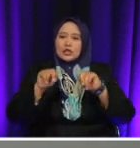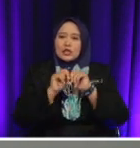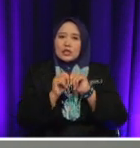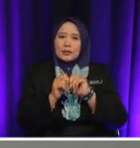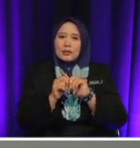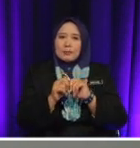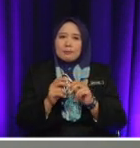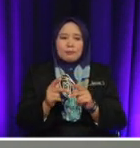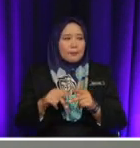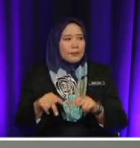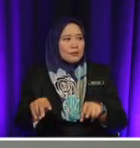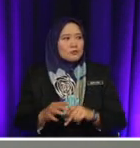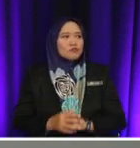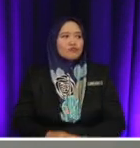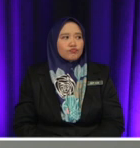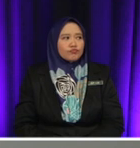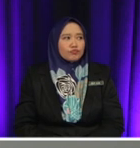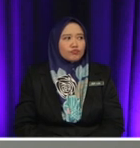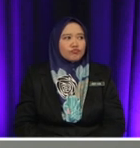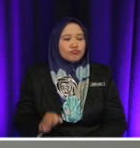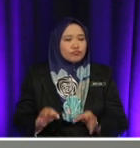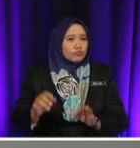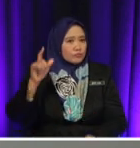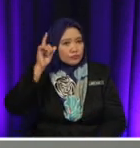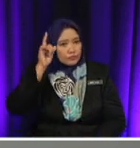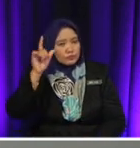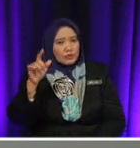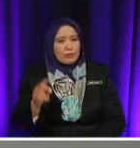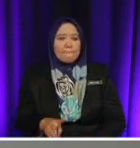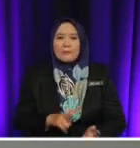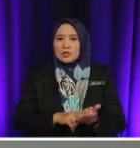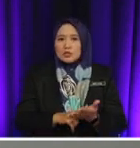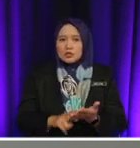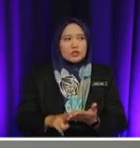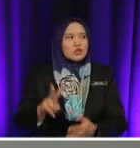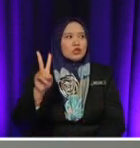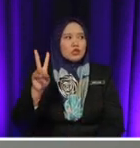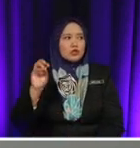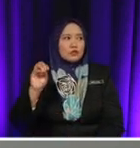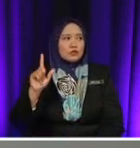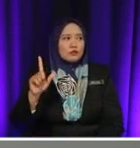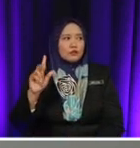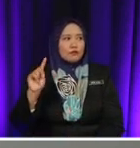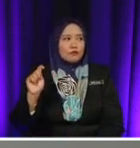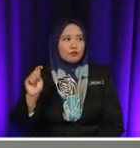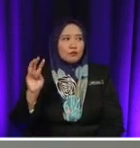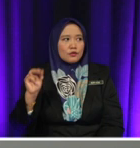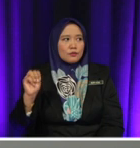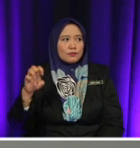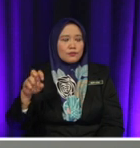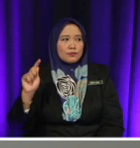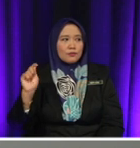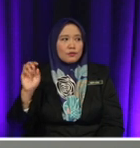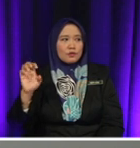tepat ataupun lebih jitu Oke kalau kita tengok pada bacaan Wat meter tersebut agak agak Riah